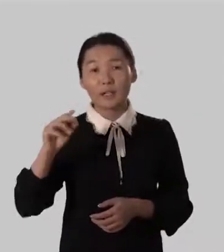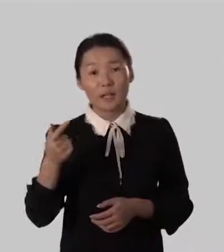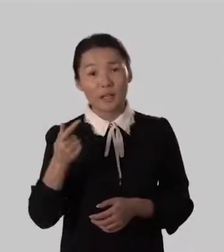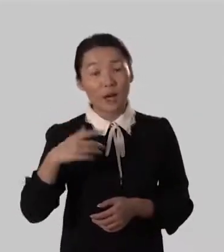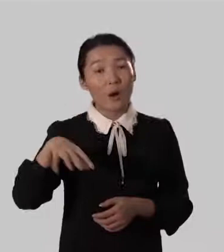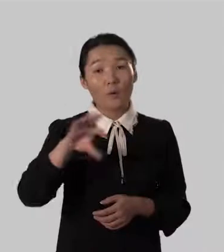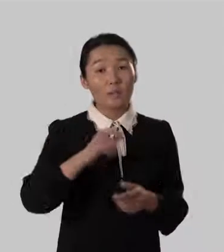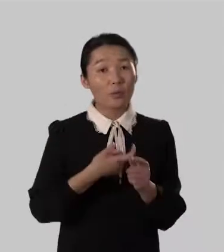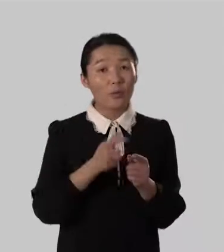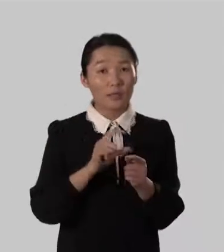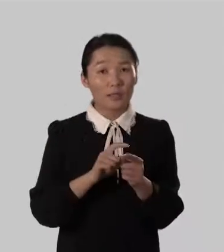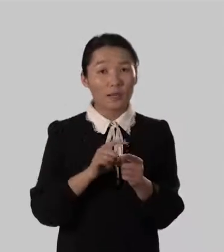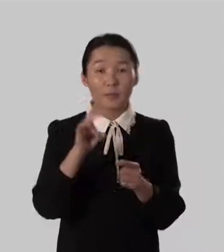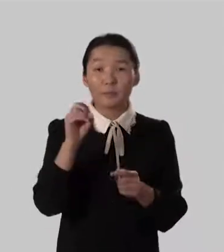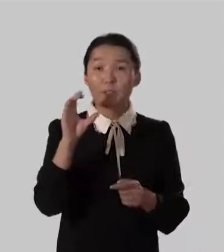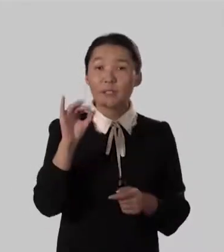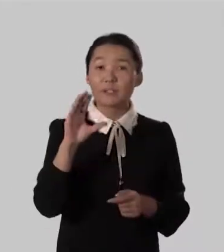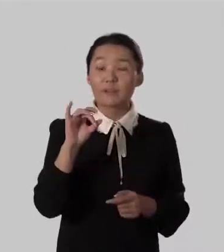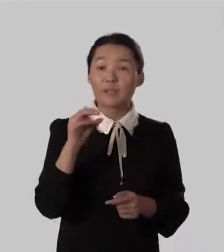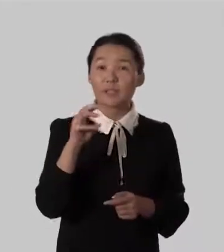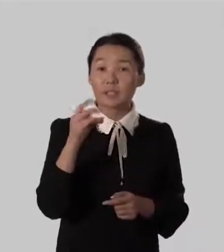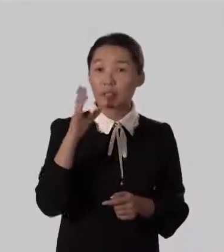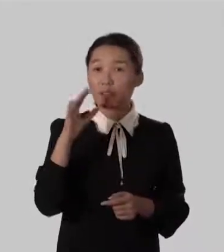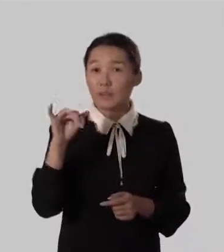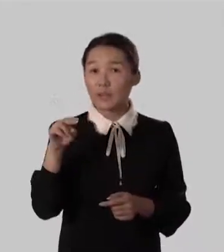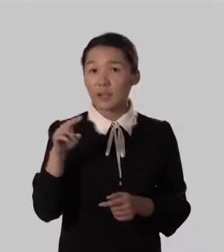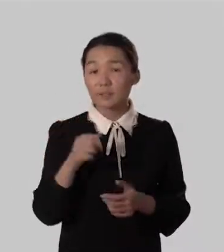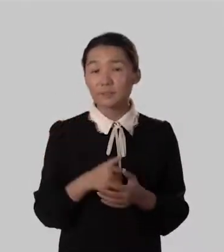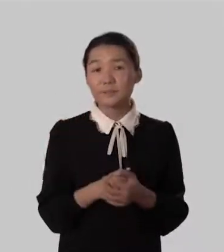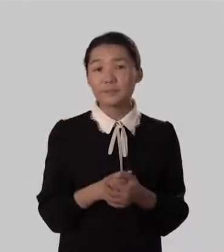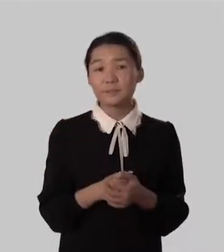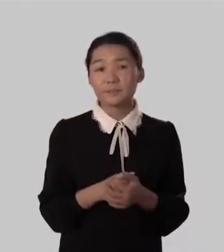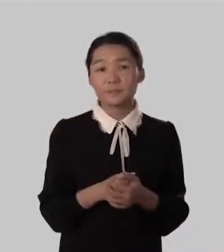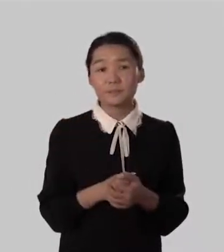это все у нас несовершенный вид